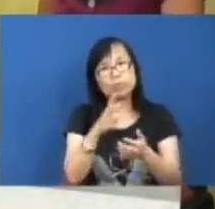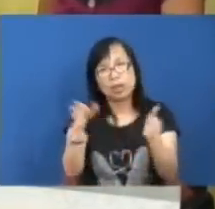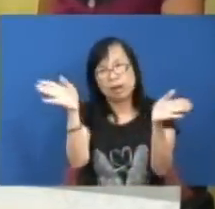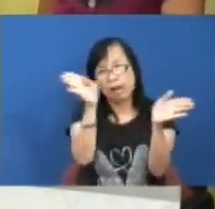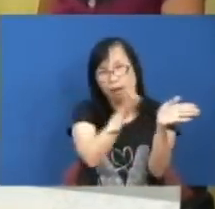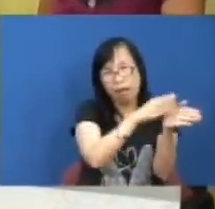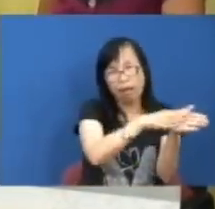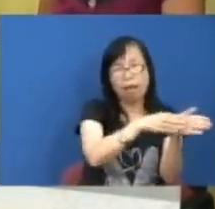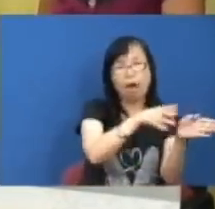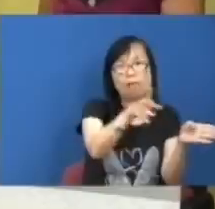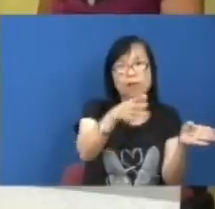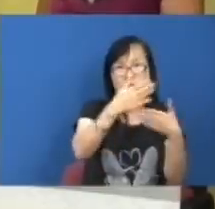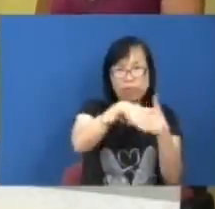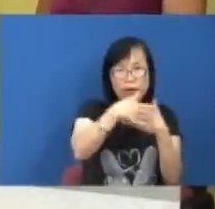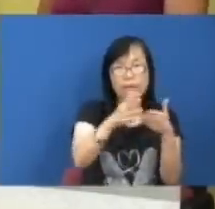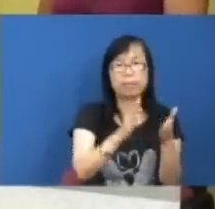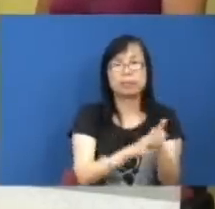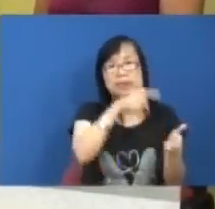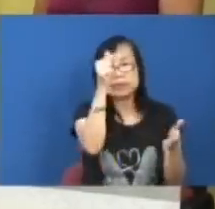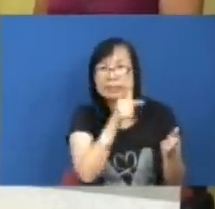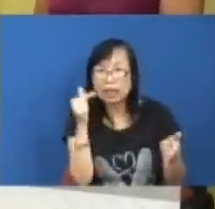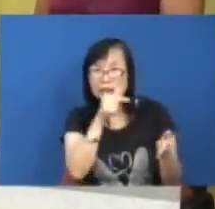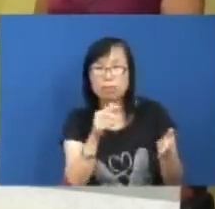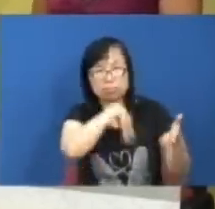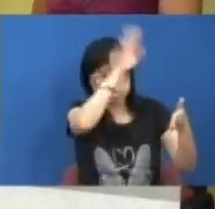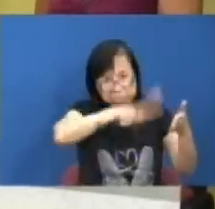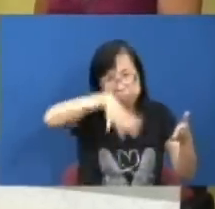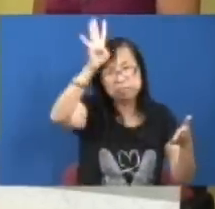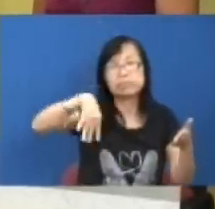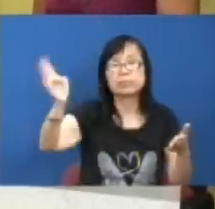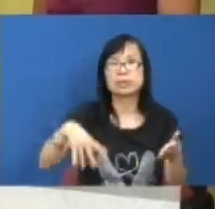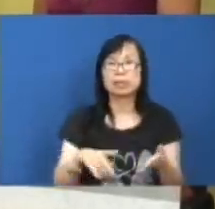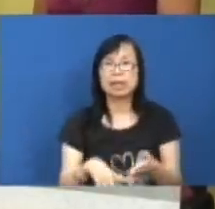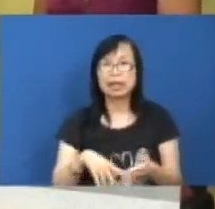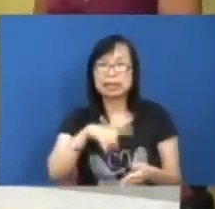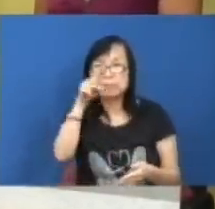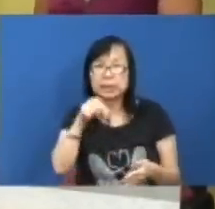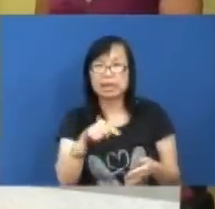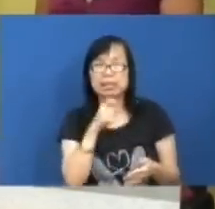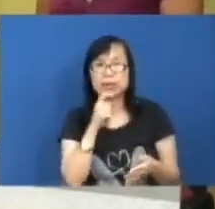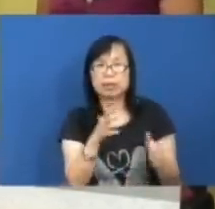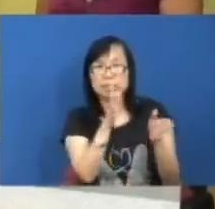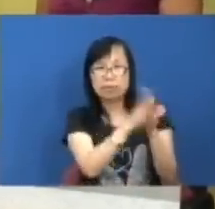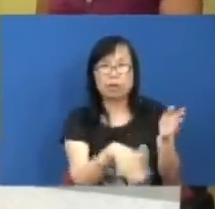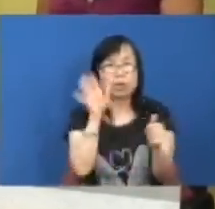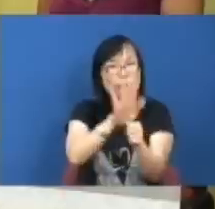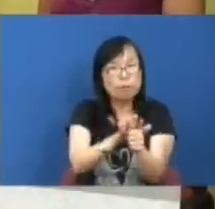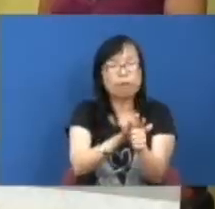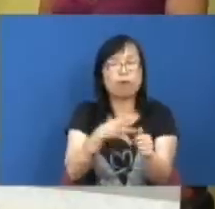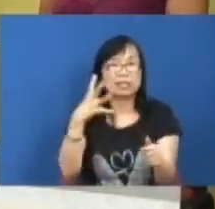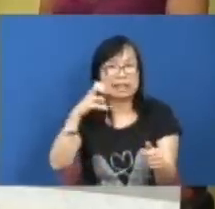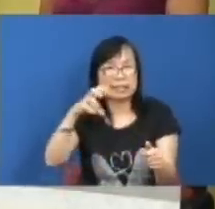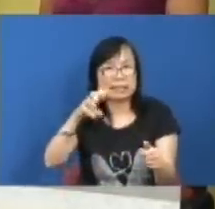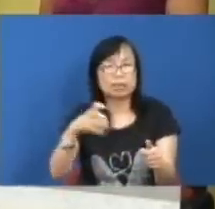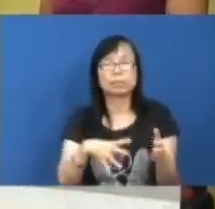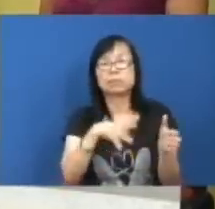牆。咁其實而家坊間普遍咧，油油嘅時候都會油埋嗰個渠嘅。係 咯。 咁點解一定要用浸底漆咧？特別係防鏽嘅底漆。其實